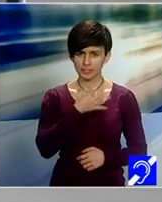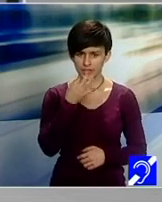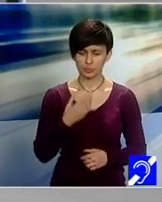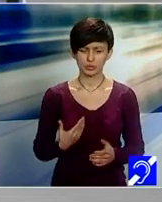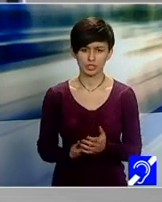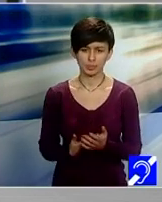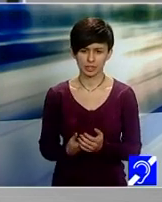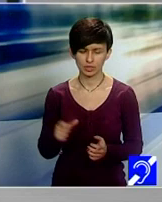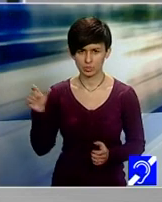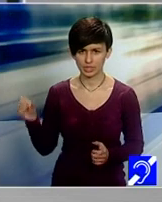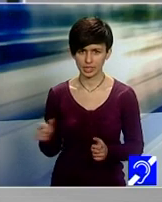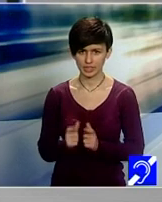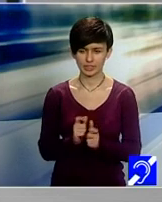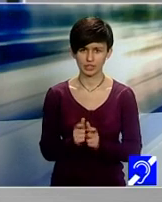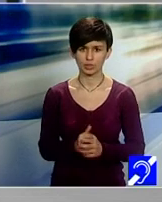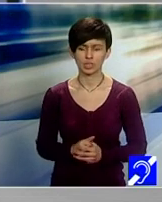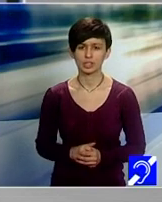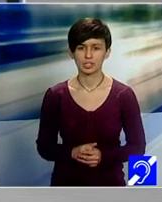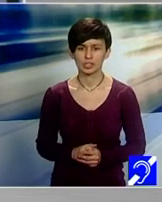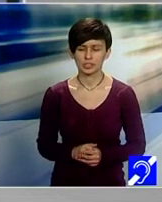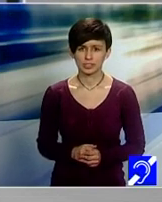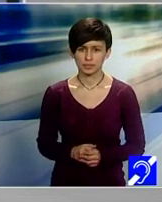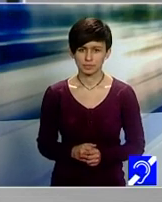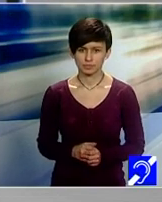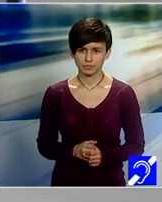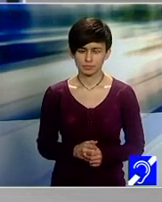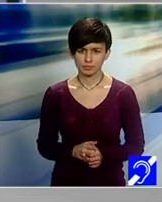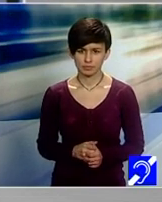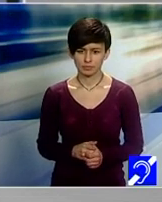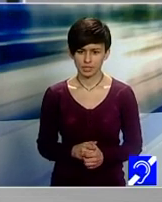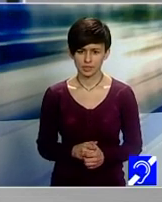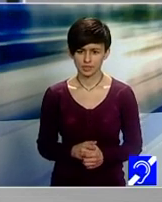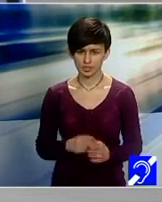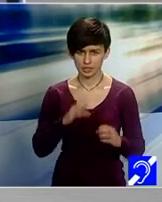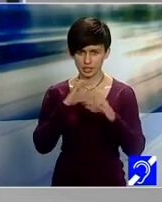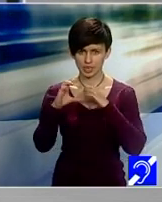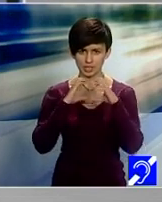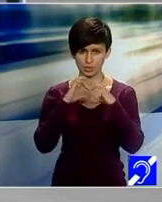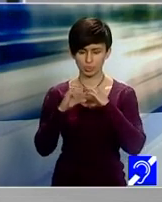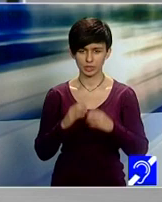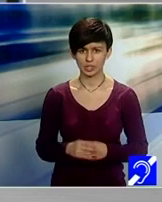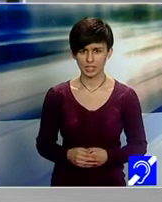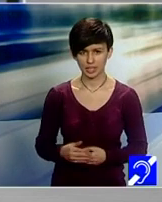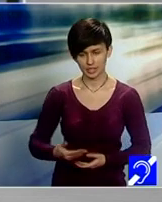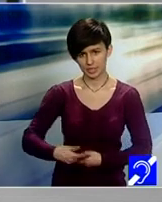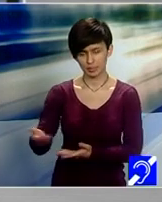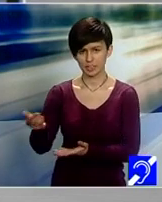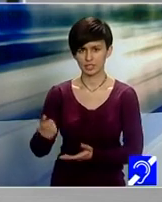pentru creditor termenele curg de la momentul comunicării notificării.